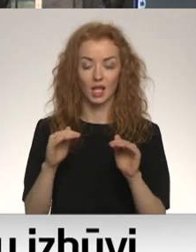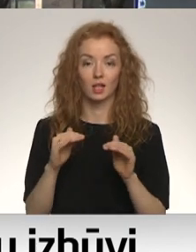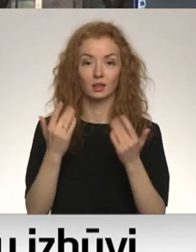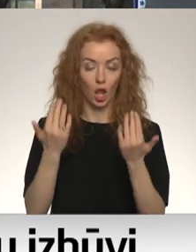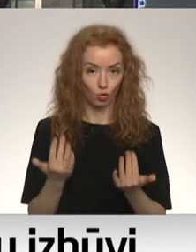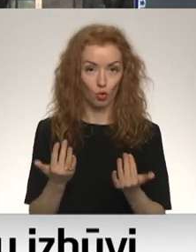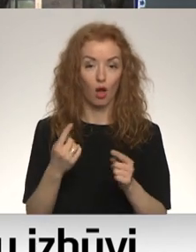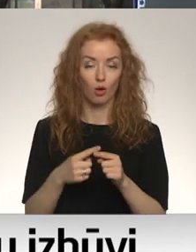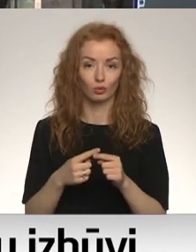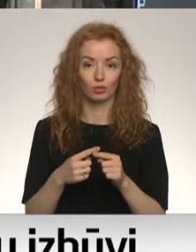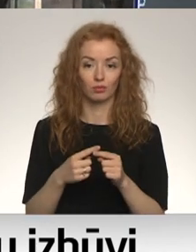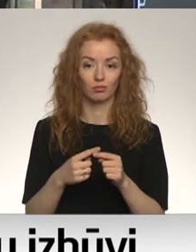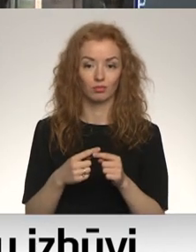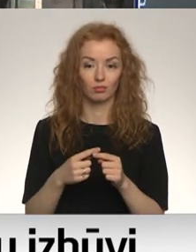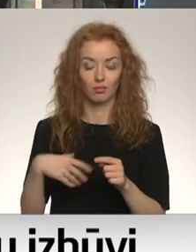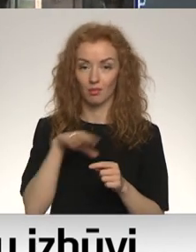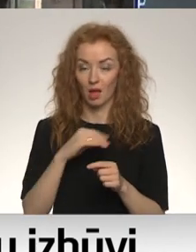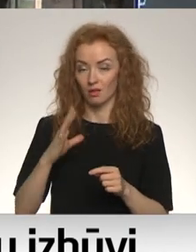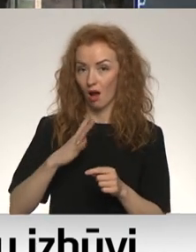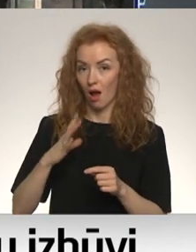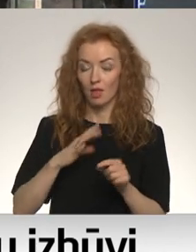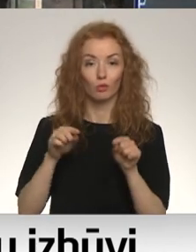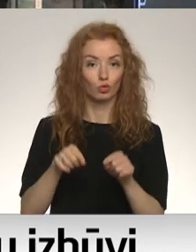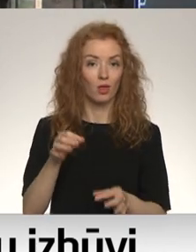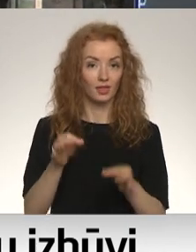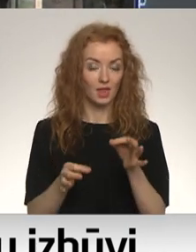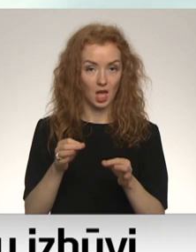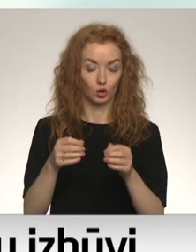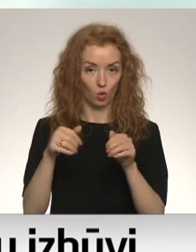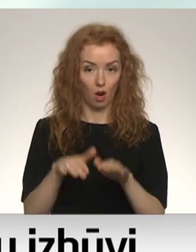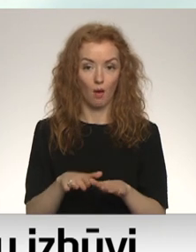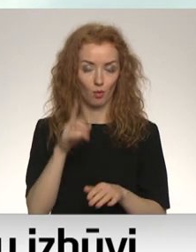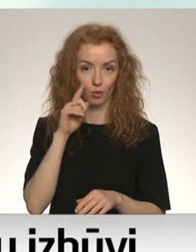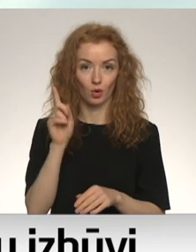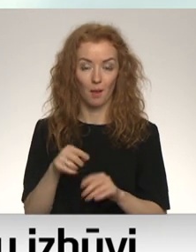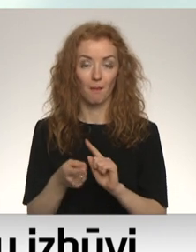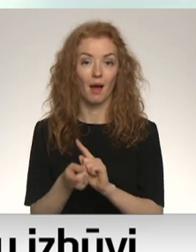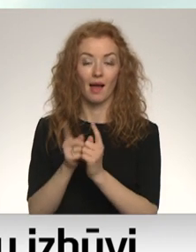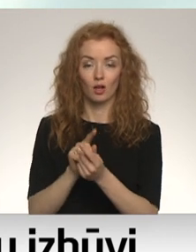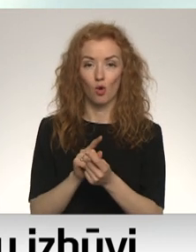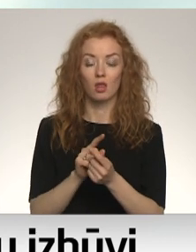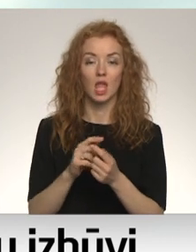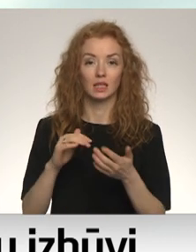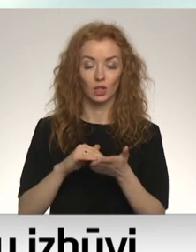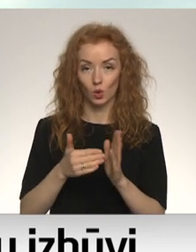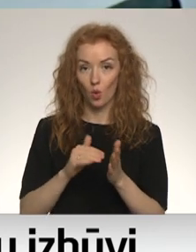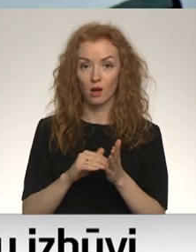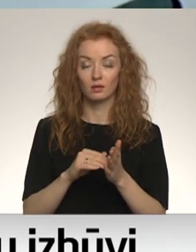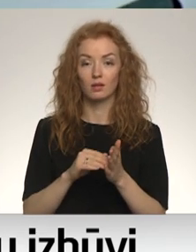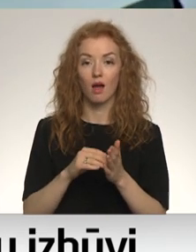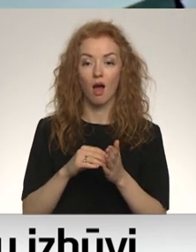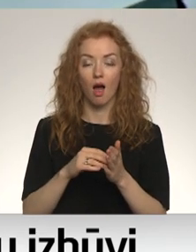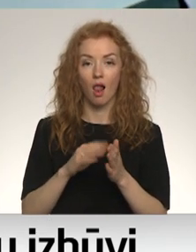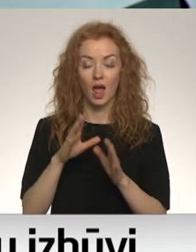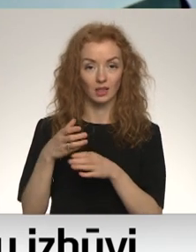rezultāts, bet tas, kad mēs gaidām šo tiesisko regulējumu, protams. Mainoties ģeopolitiskajai situācijai, enerģetiskās